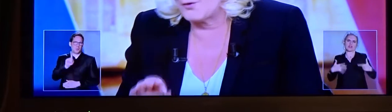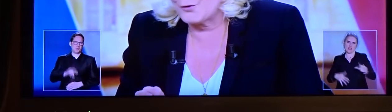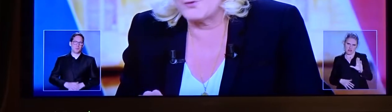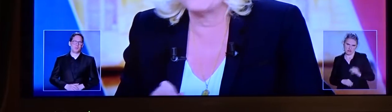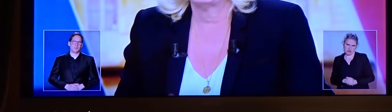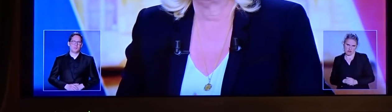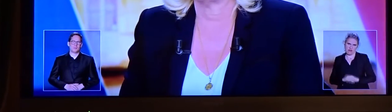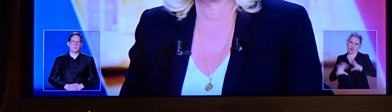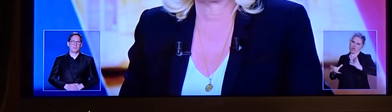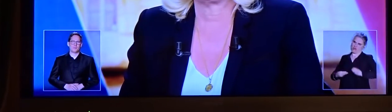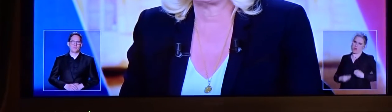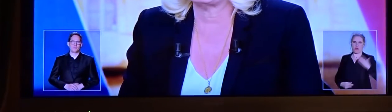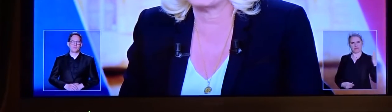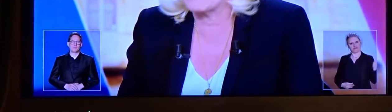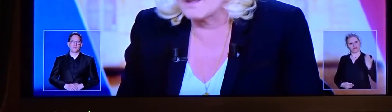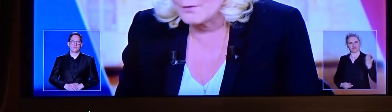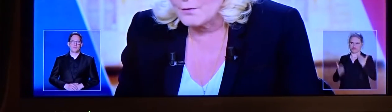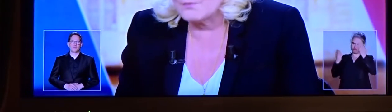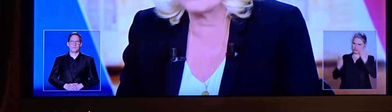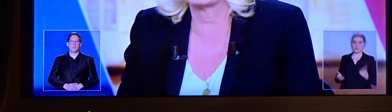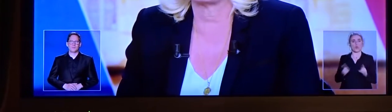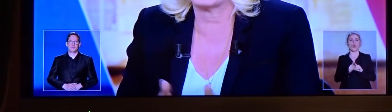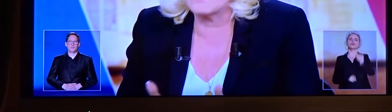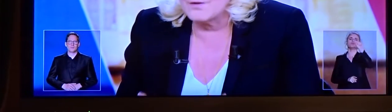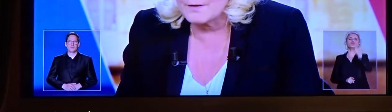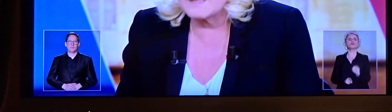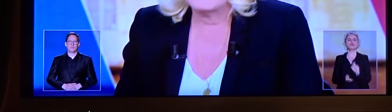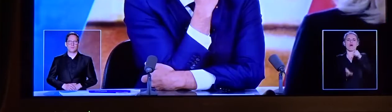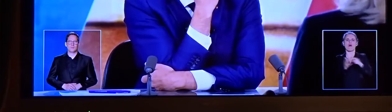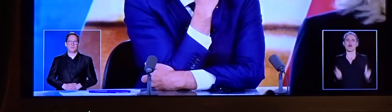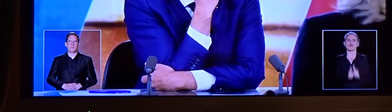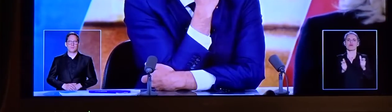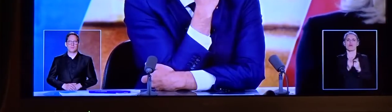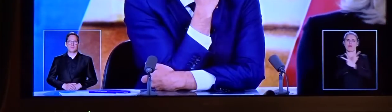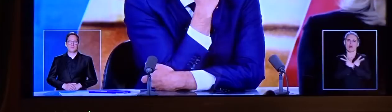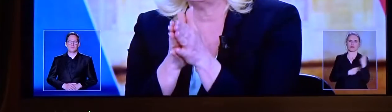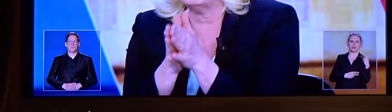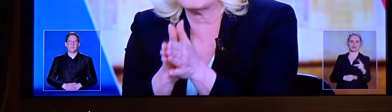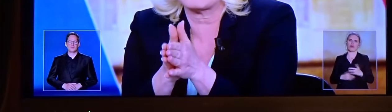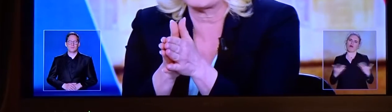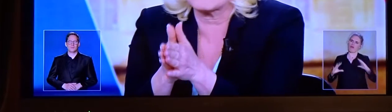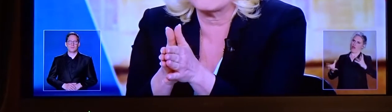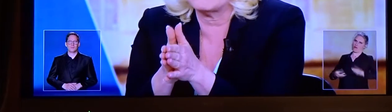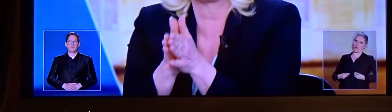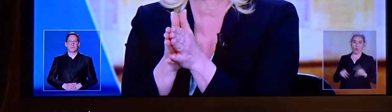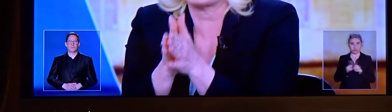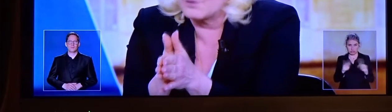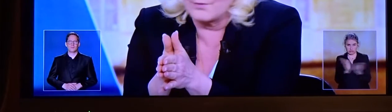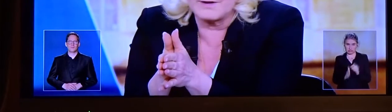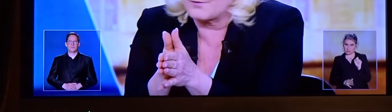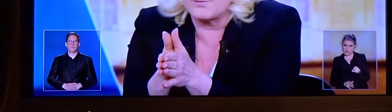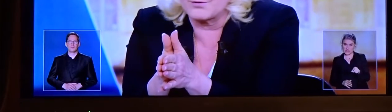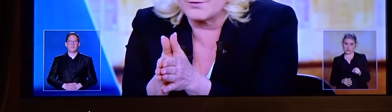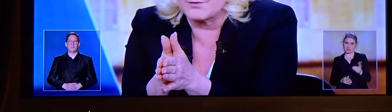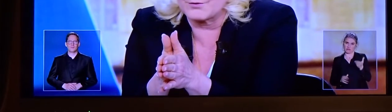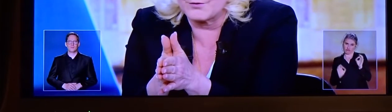Vous avez reçu M. Poutine à Brégançon, sur votre lieu de vacances. Et vous avez d'ailleurs tenu à cette occasion